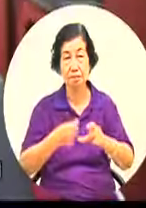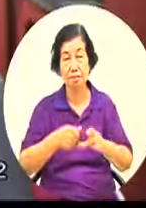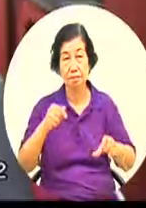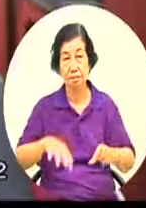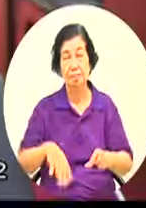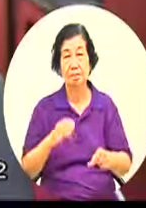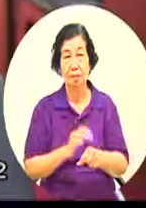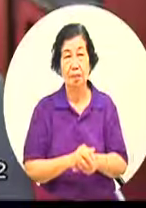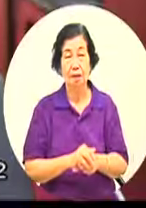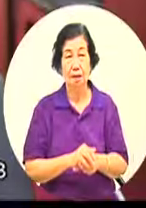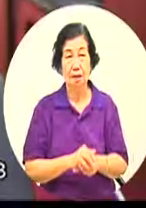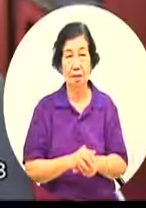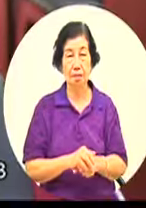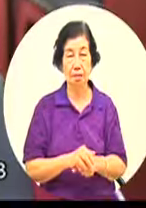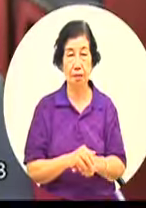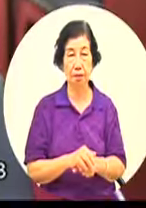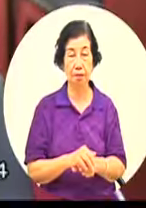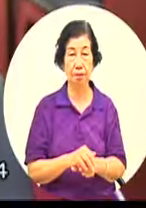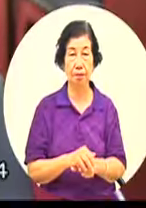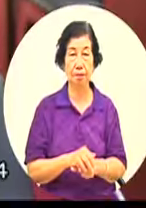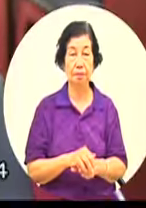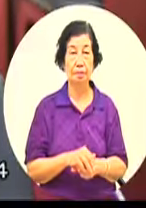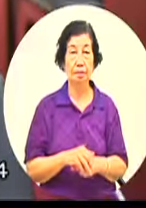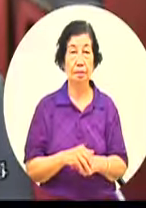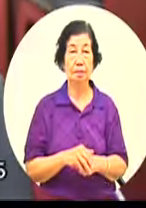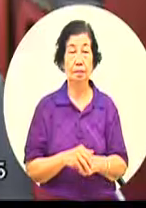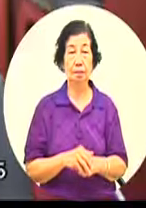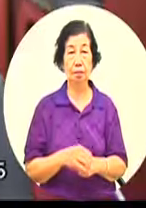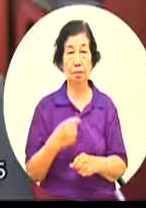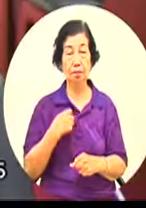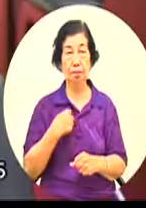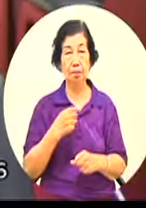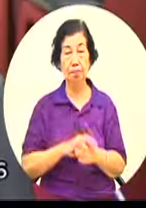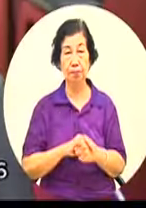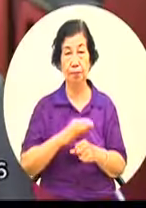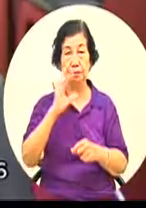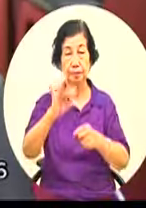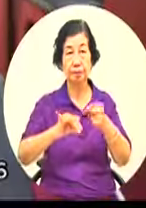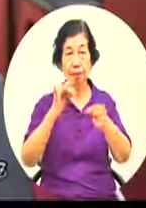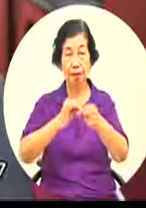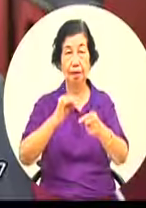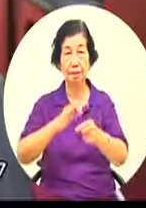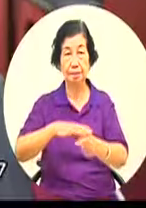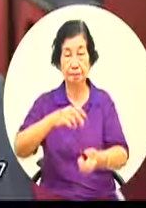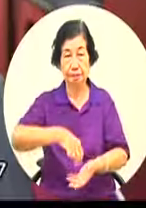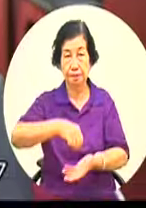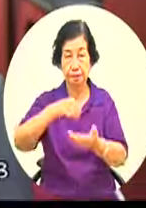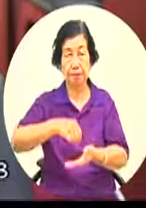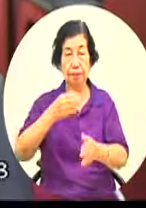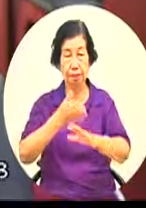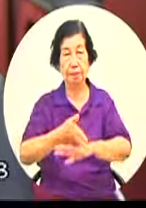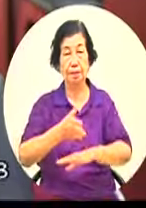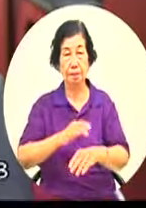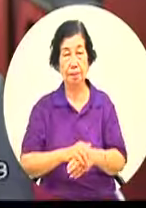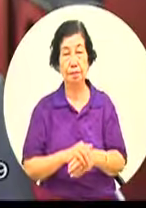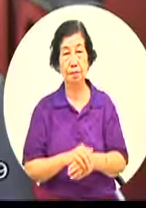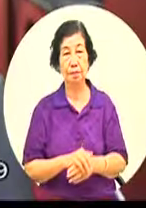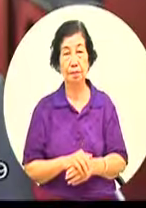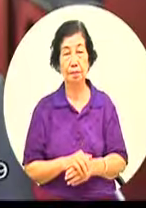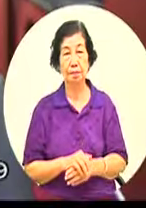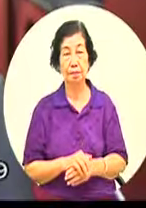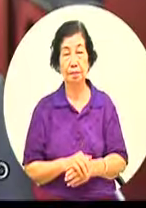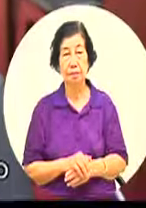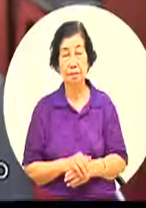呢？这区块雅静在民国100年的时候有做提案，那我知道体育处也有做提